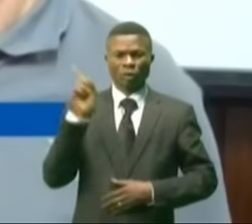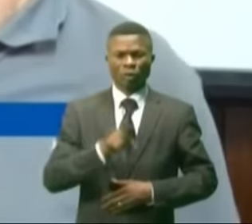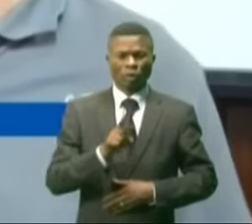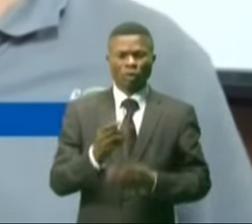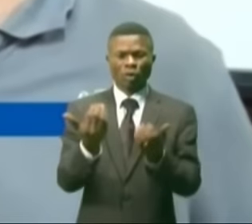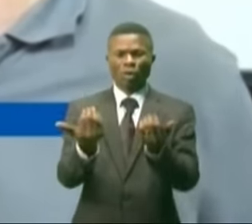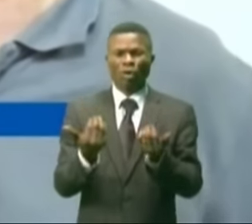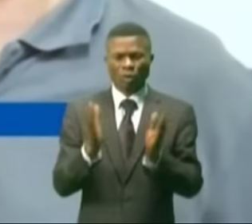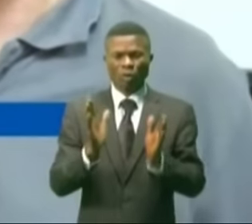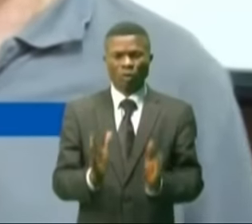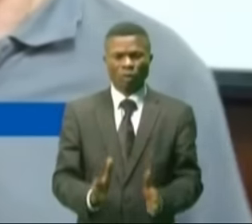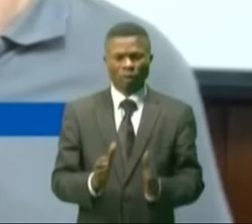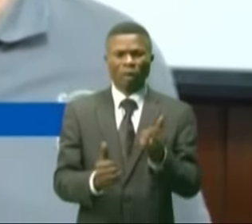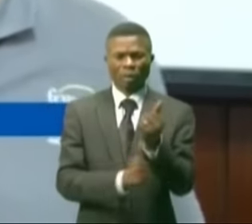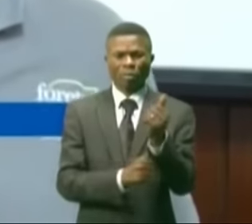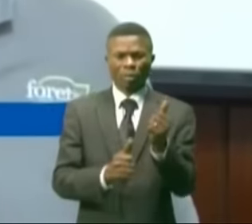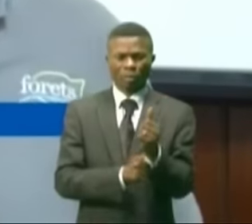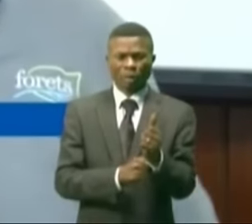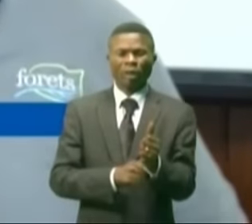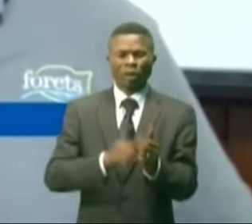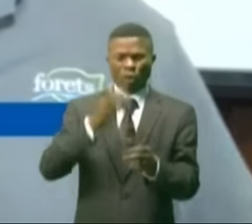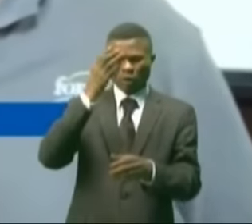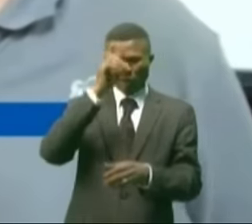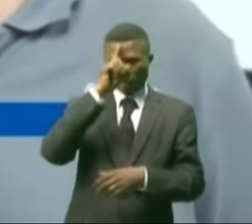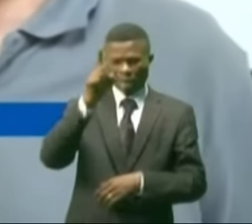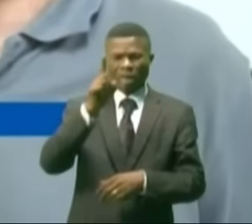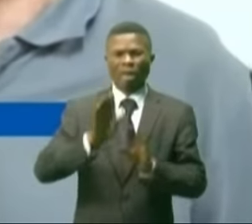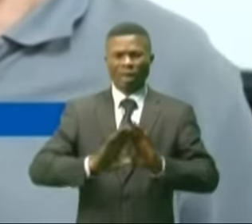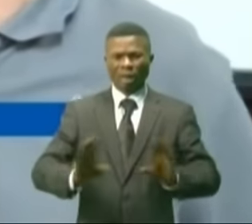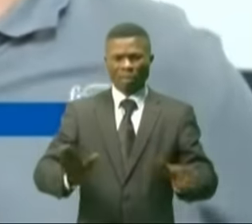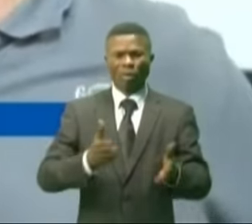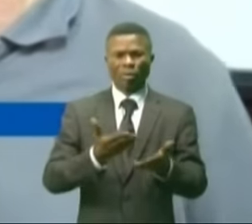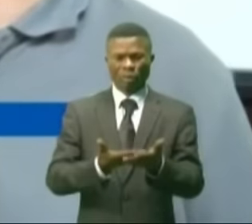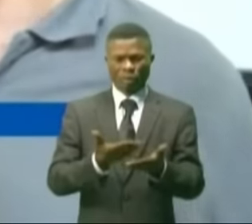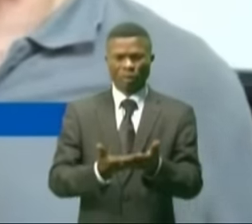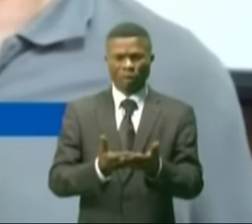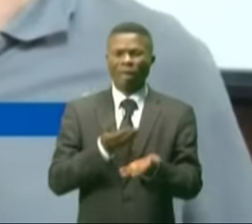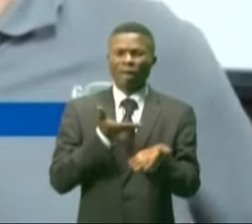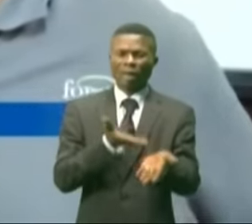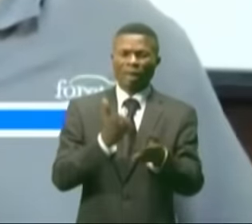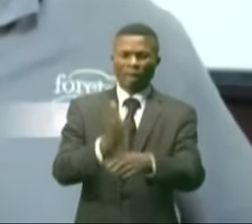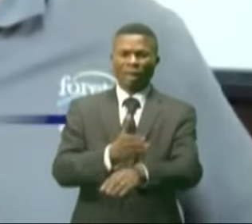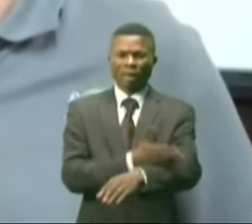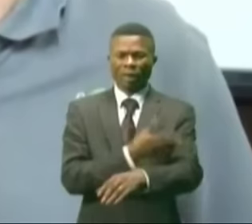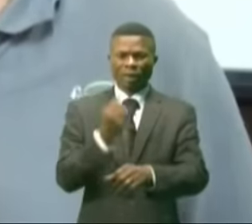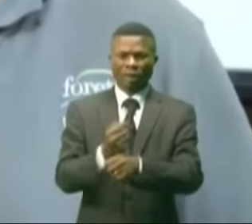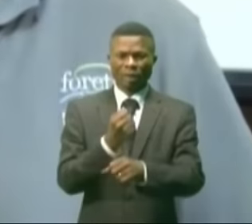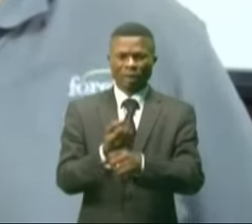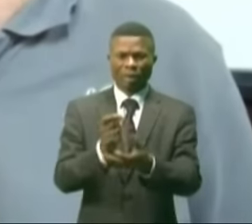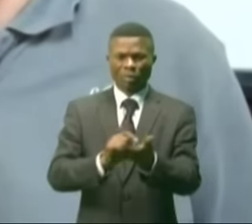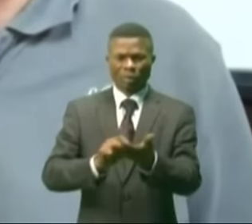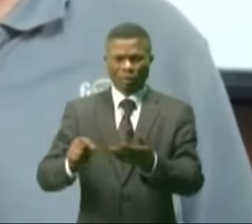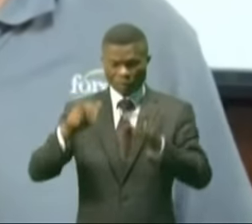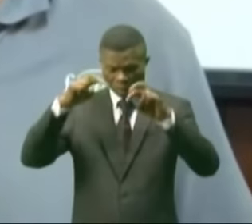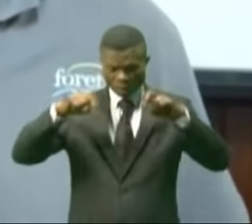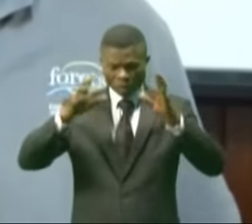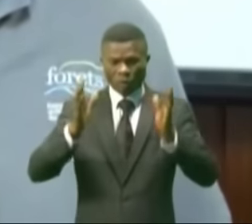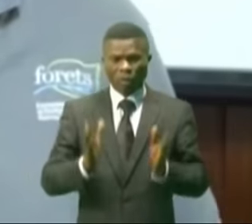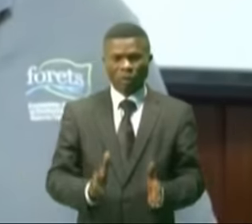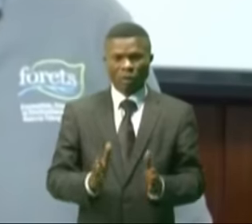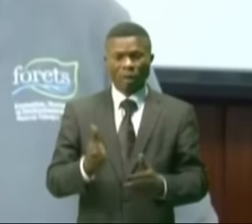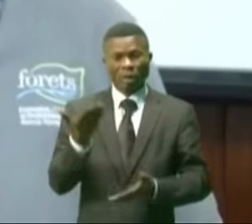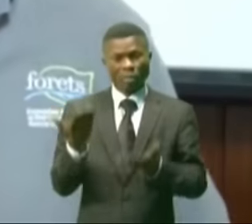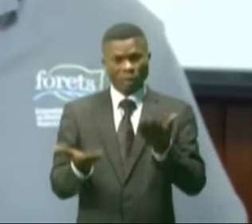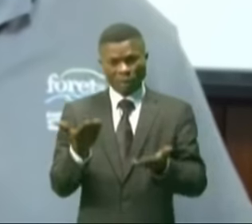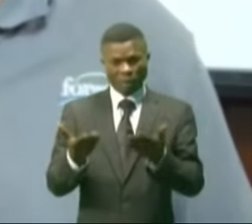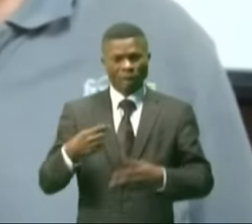volontaire, etc. Donc c'est des gens qui sont motivés, qui sont compétents et on est là pour les aider à progresser dans leur carrière, dans leur jeune carrière de chercheur. Et je pense qu'on